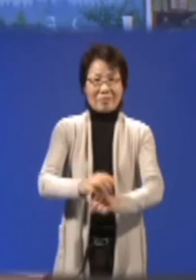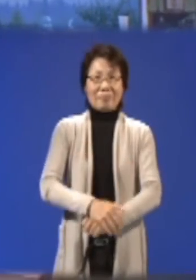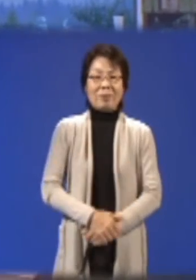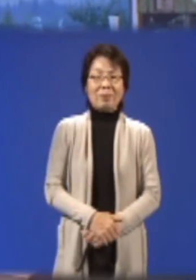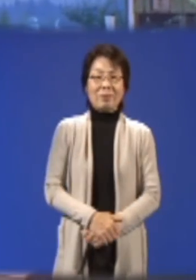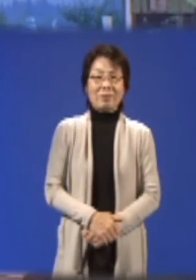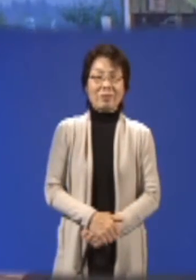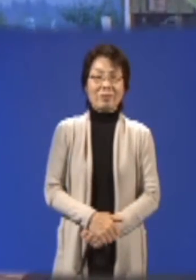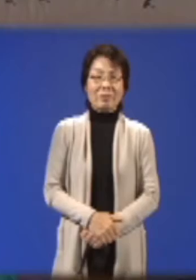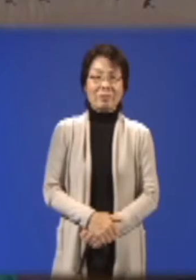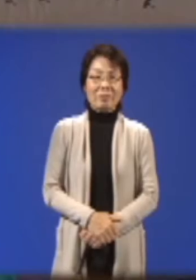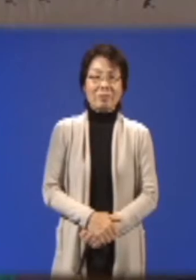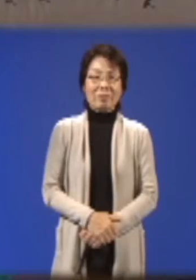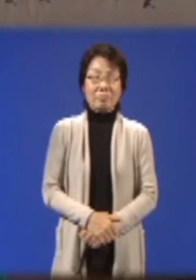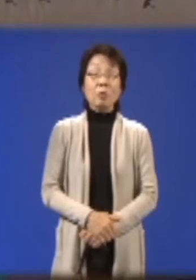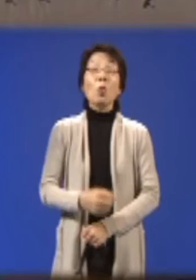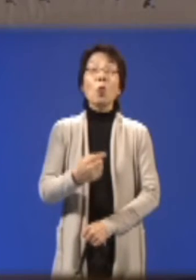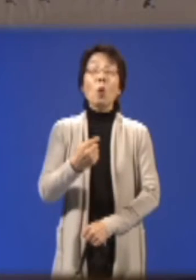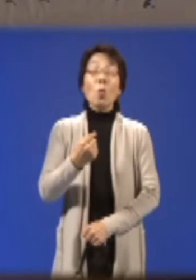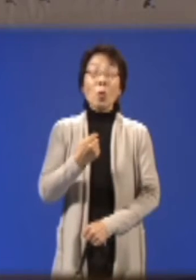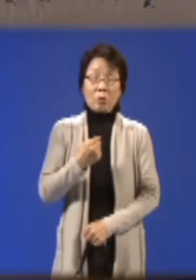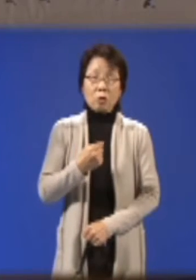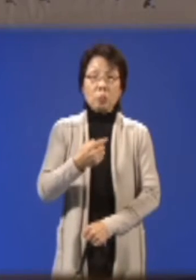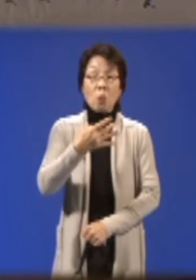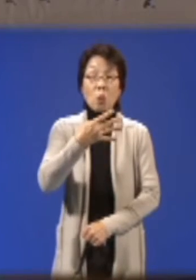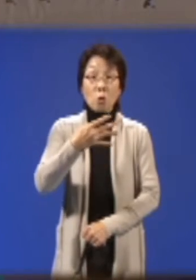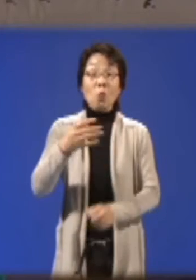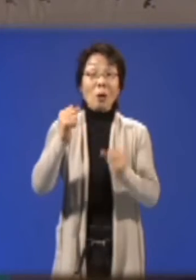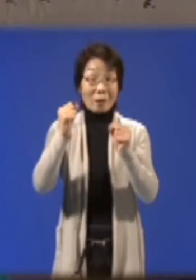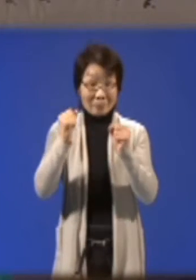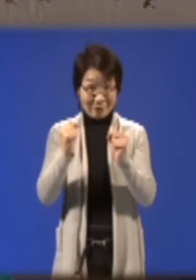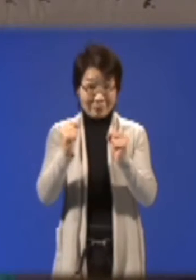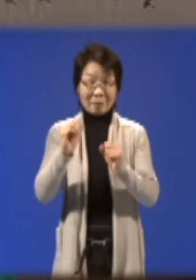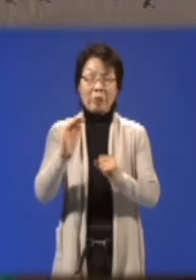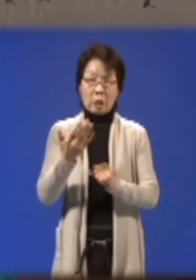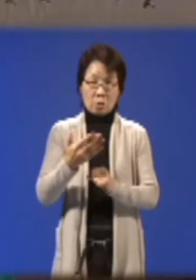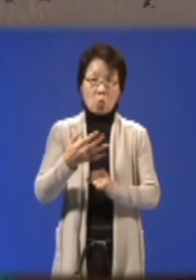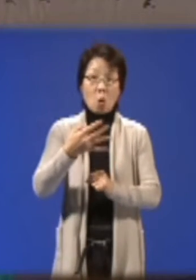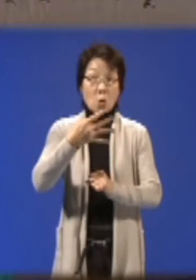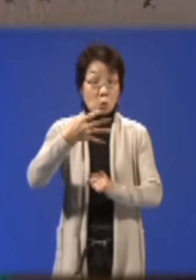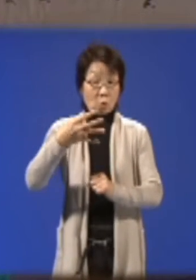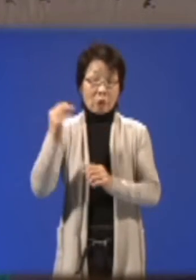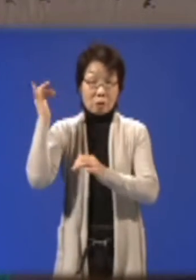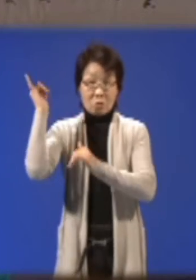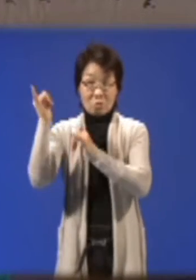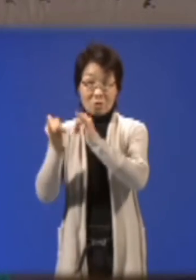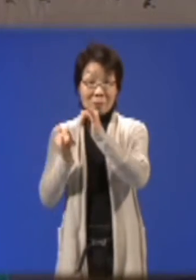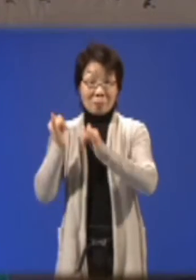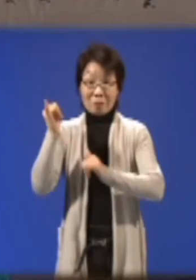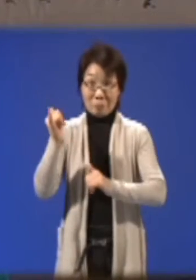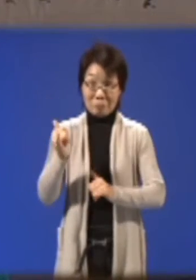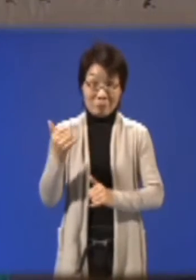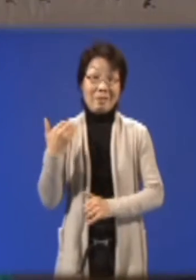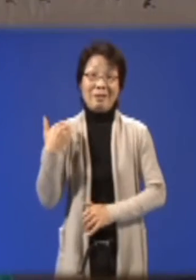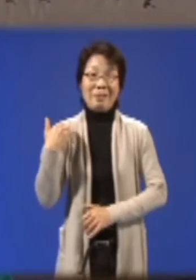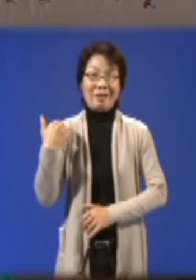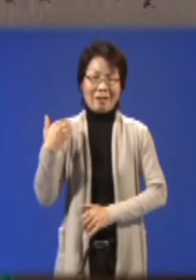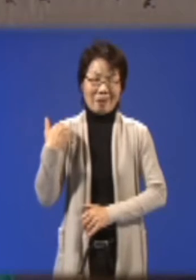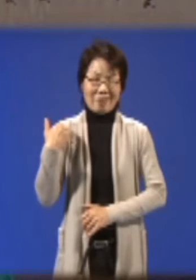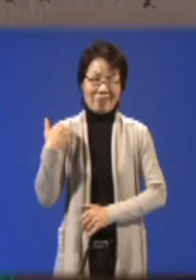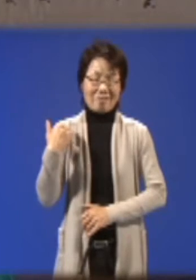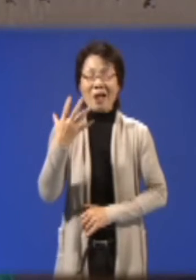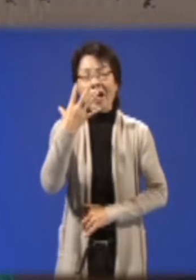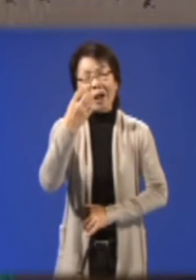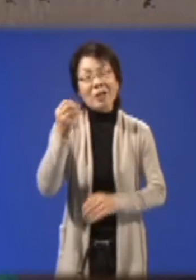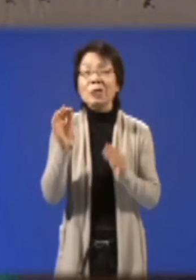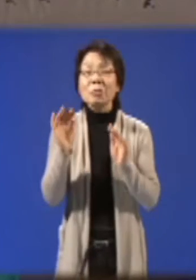てますね。 はい、あの私も四日市に住んでおりますけど、正直言ってね、四日市の歴史をあまり知らなかったです。また関心もなかった